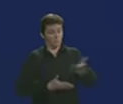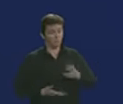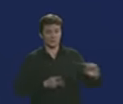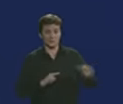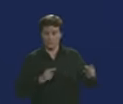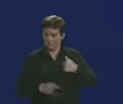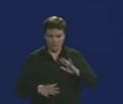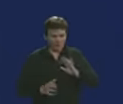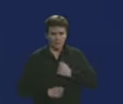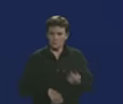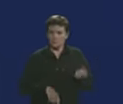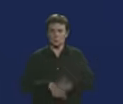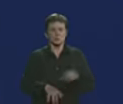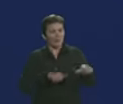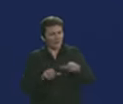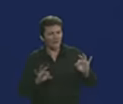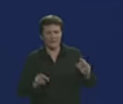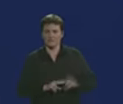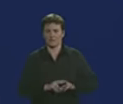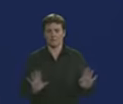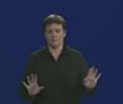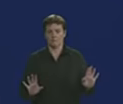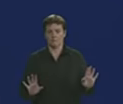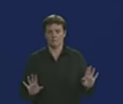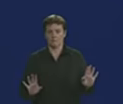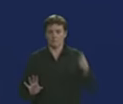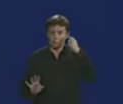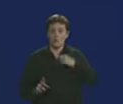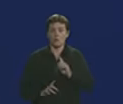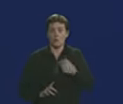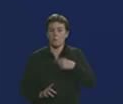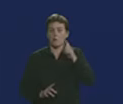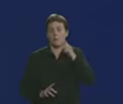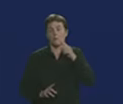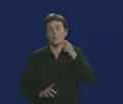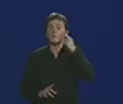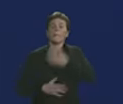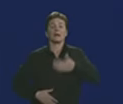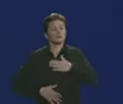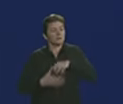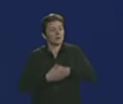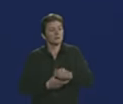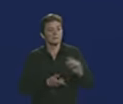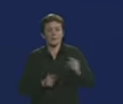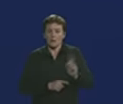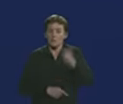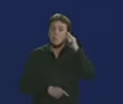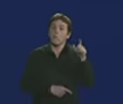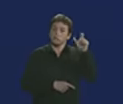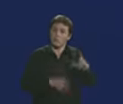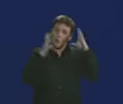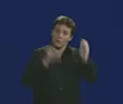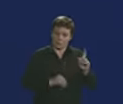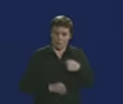un débat. Je l'ai accepté sans condition. Pas pour moi, pas parce que c'est un tel plaisir, pas pour M. Hollande, mais parce